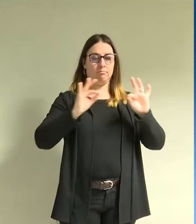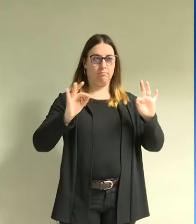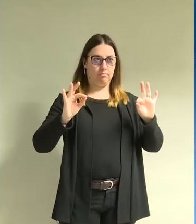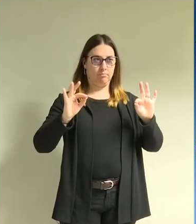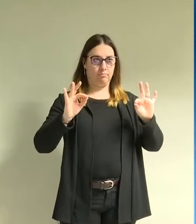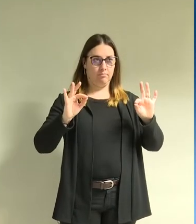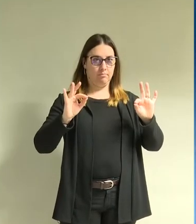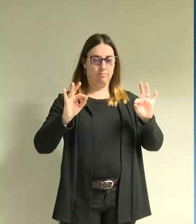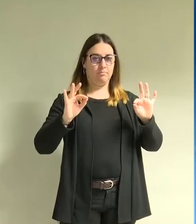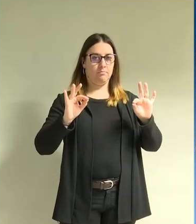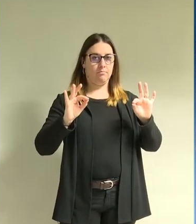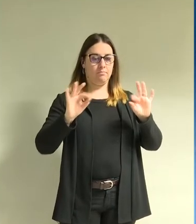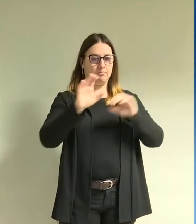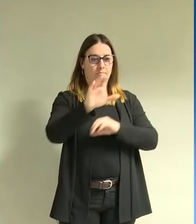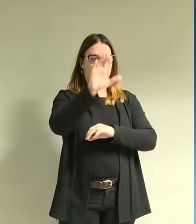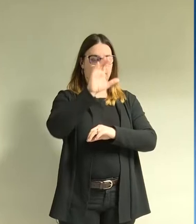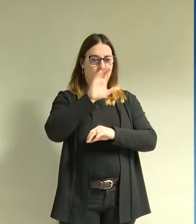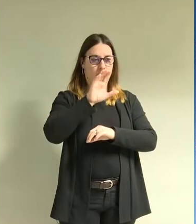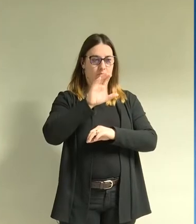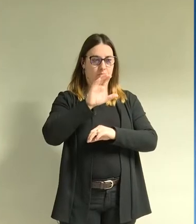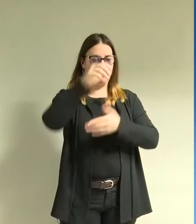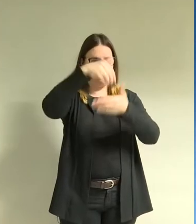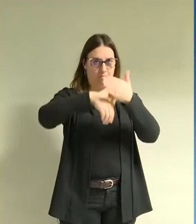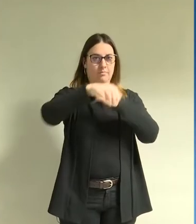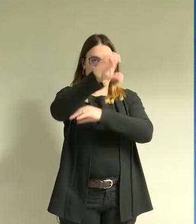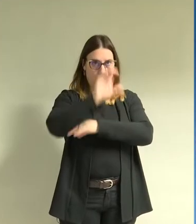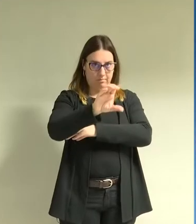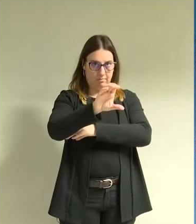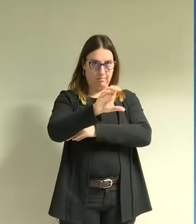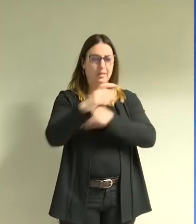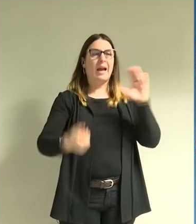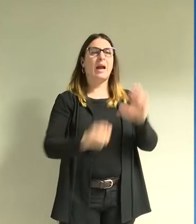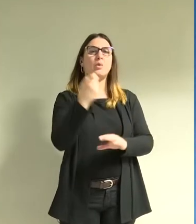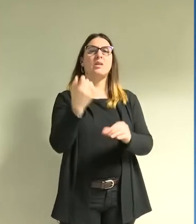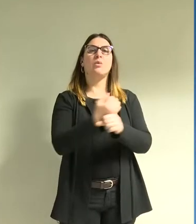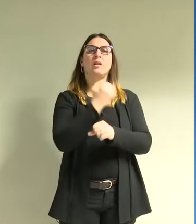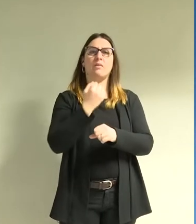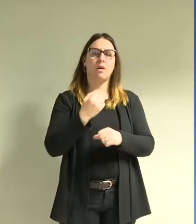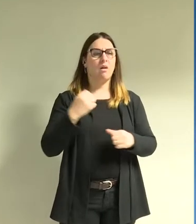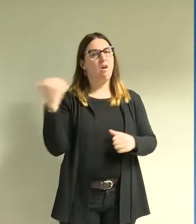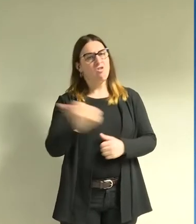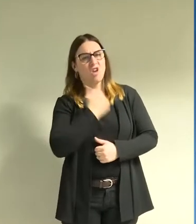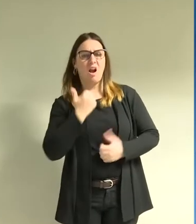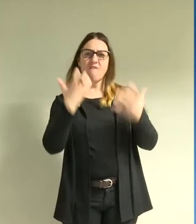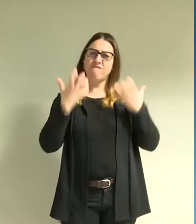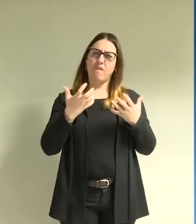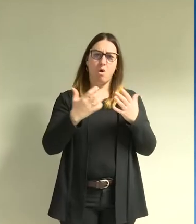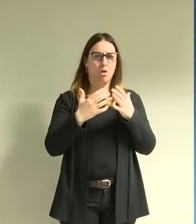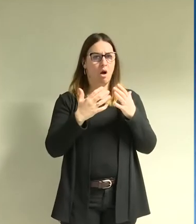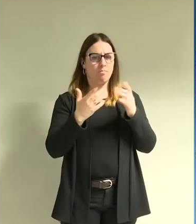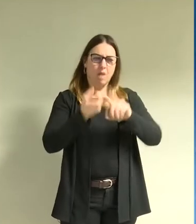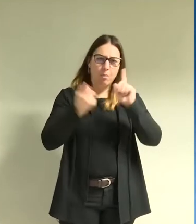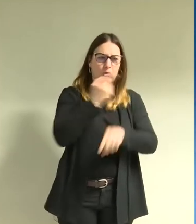il y à un paragraphe sur la réussite éducative nous sommes toutes et tous profondément attachés à la réussite éducative